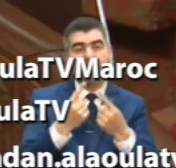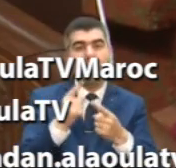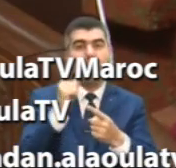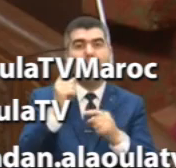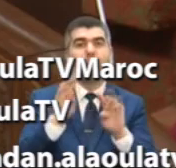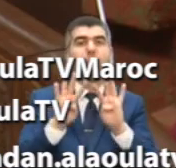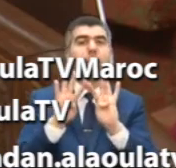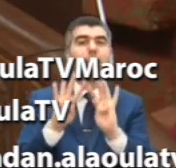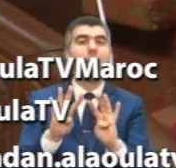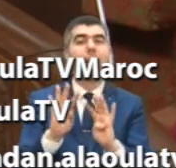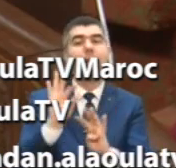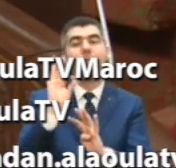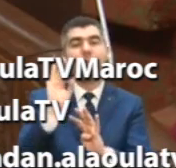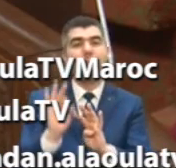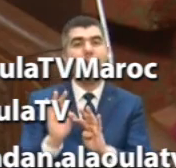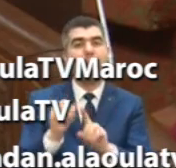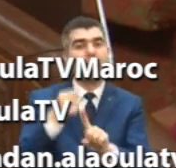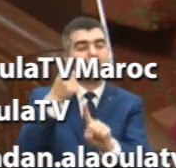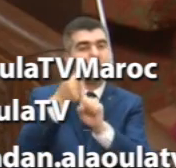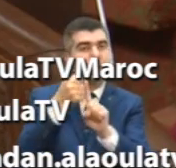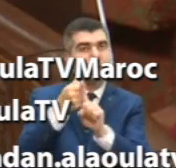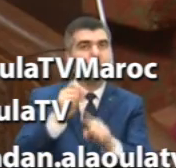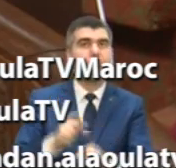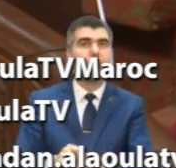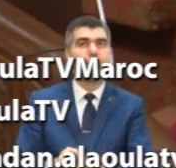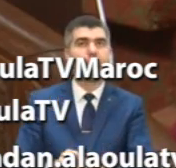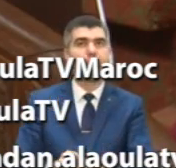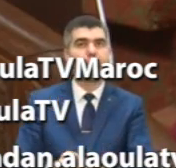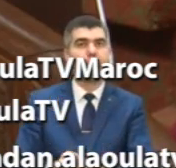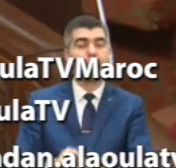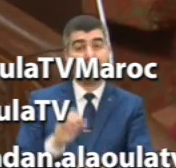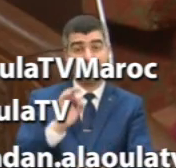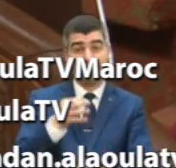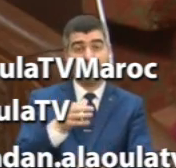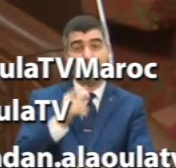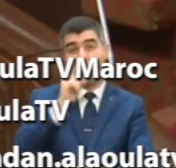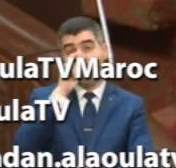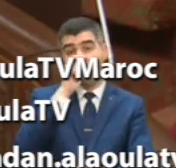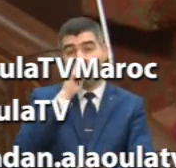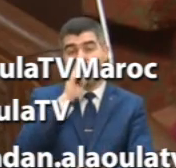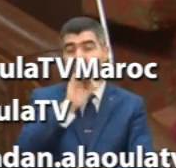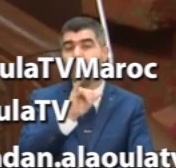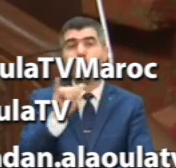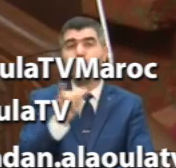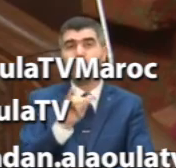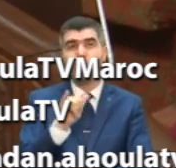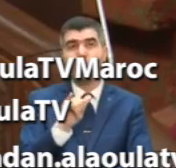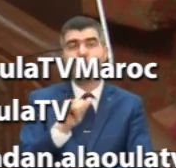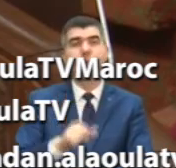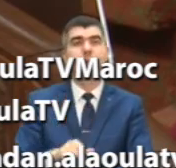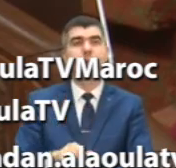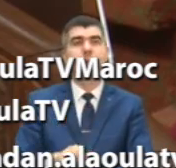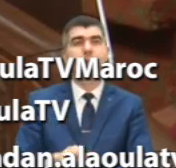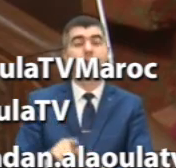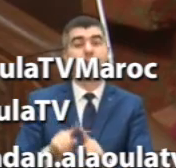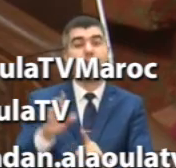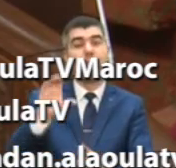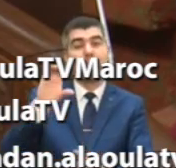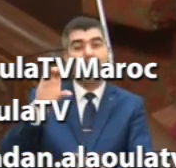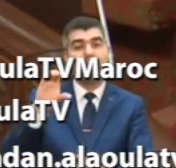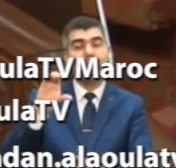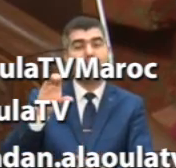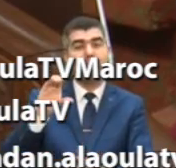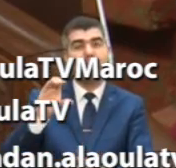81% من الإنجازات دياله. باقي لنا واحد المحور اللي فيه صعوبات خاصة، المحور ديال الدار البيضاء